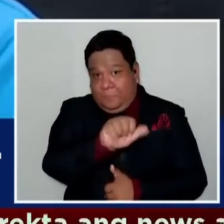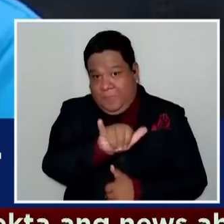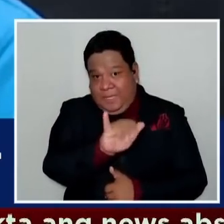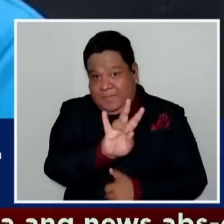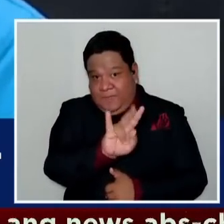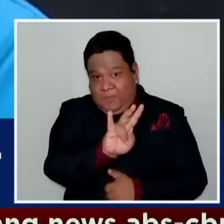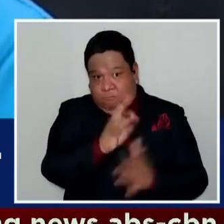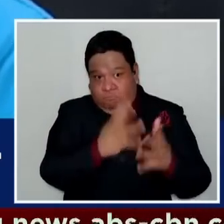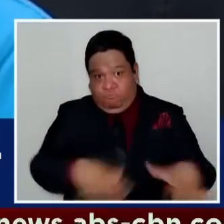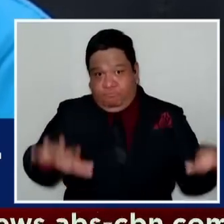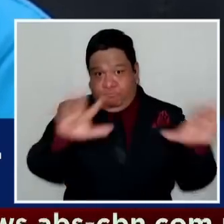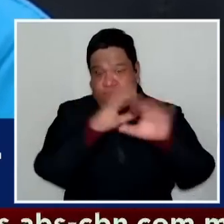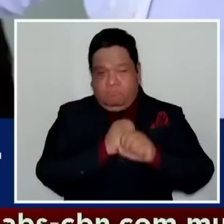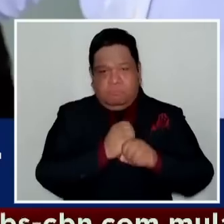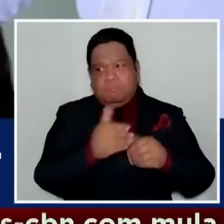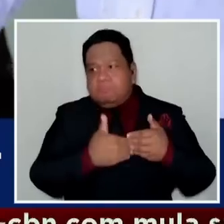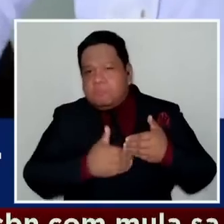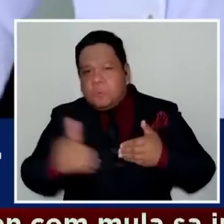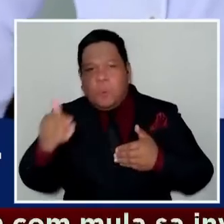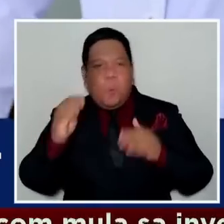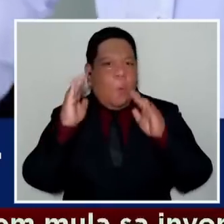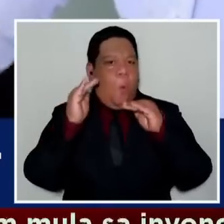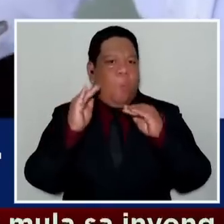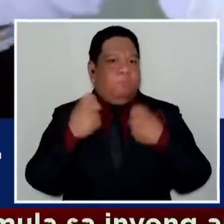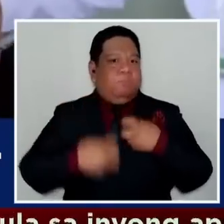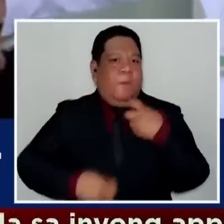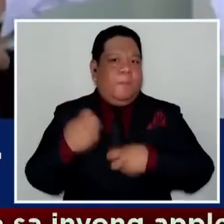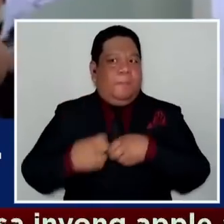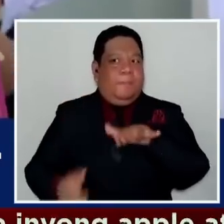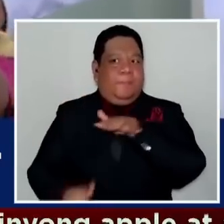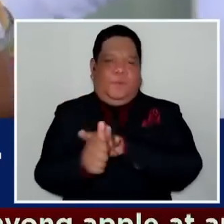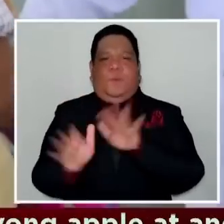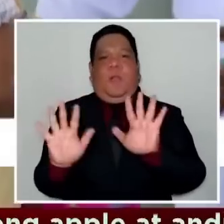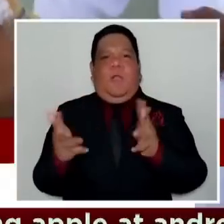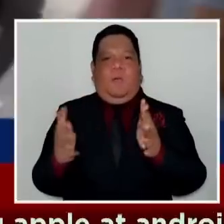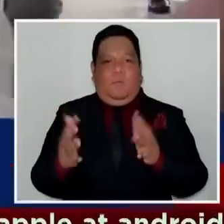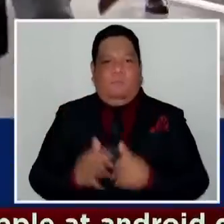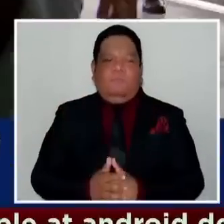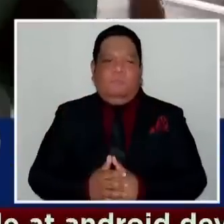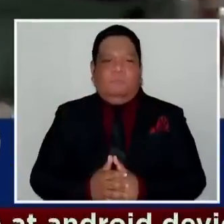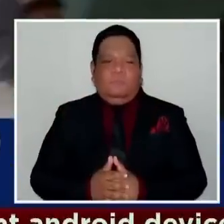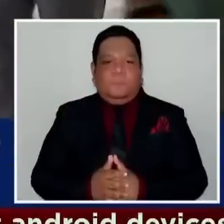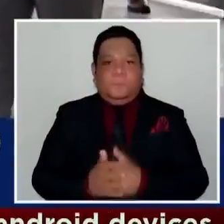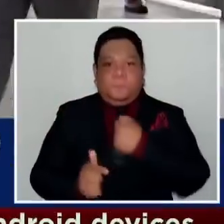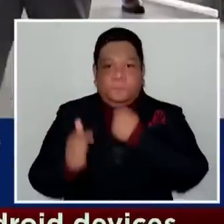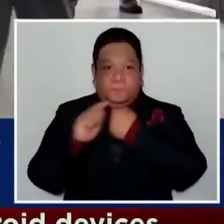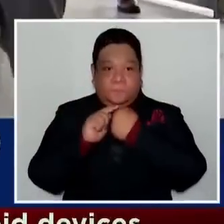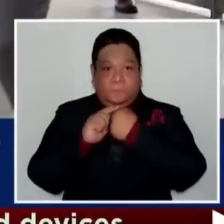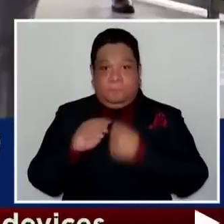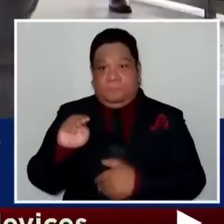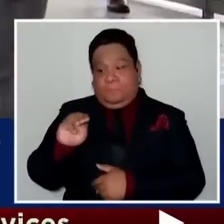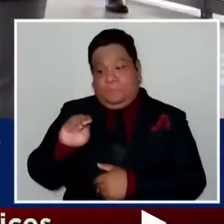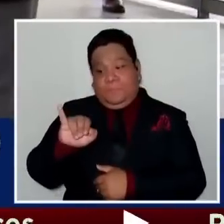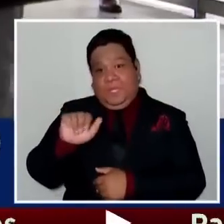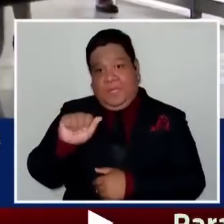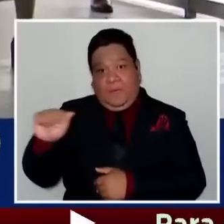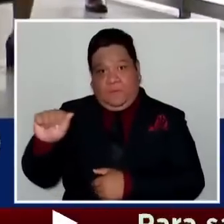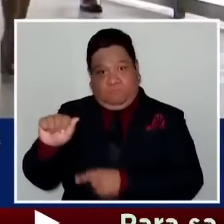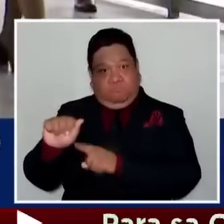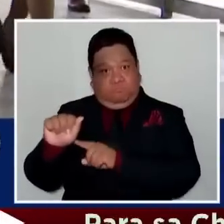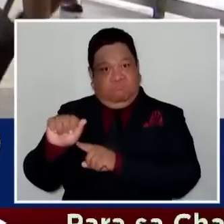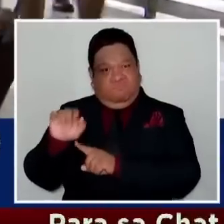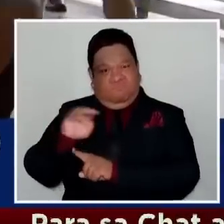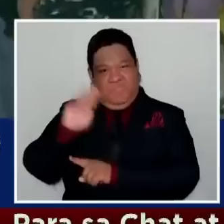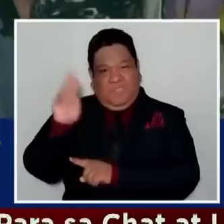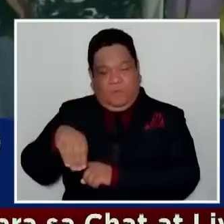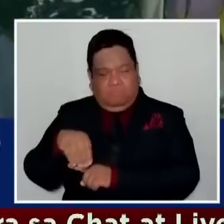hopefully wala na kami makikita ng issue. Ayon sa Manila International Airport Authority, inaasahang nasa 130 flights sa